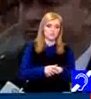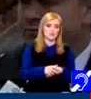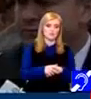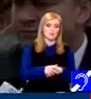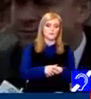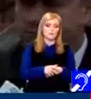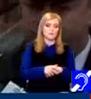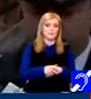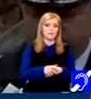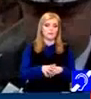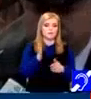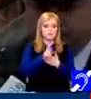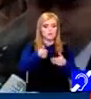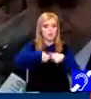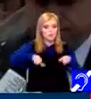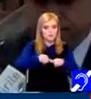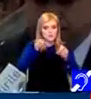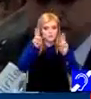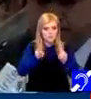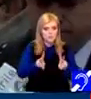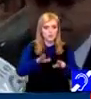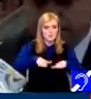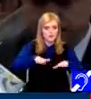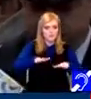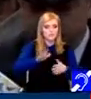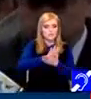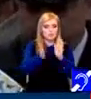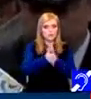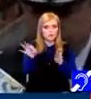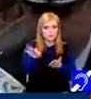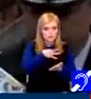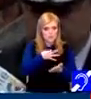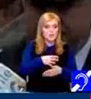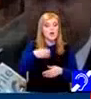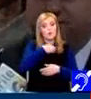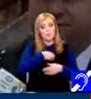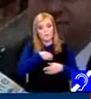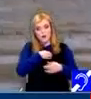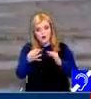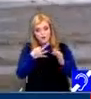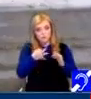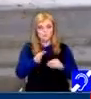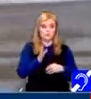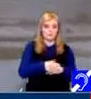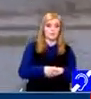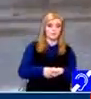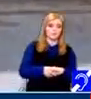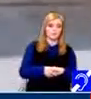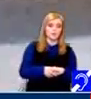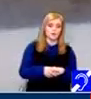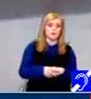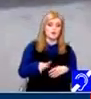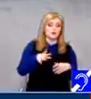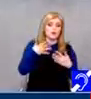actuale, este comitetul local pentru situații de urgență cu primarul sau comitetul județean chiar cu prefectul. Sunt